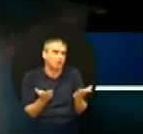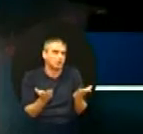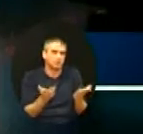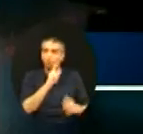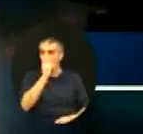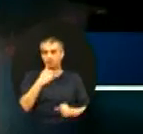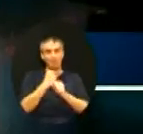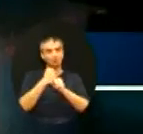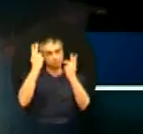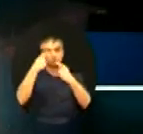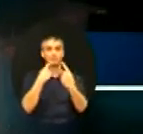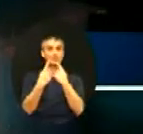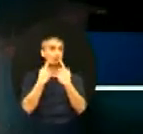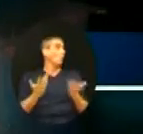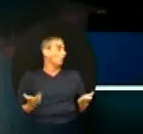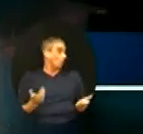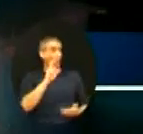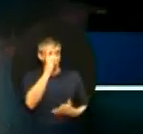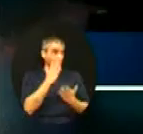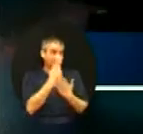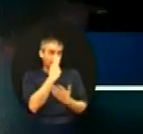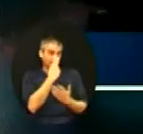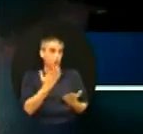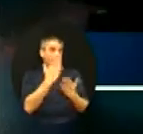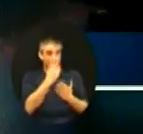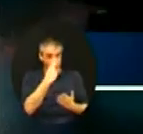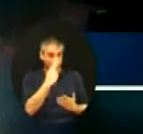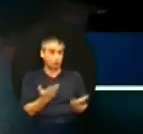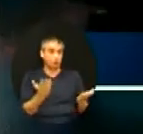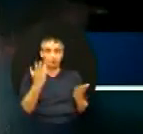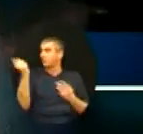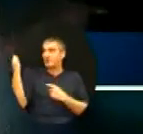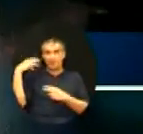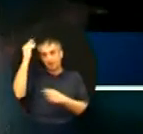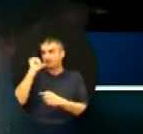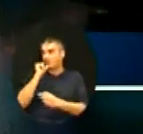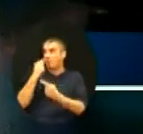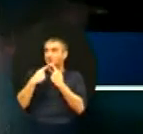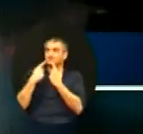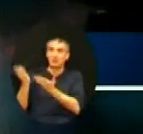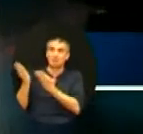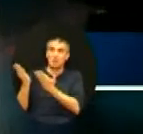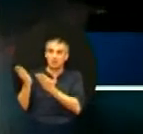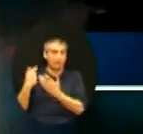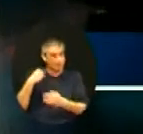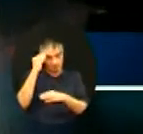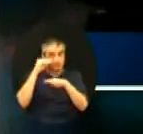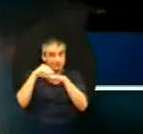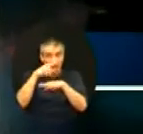להגיע להסדר במסע ומתן. אולי, וניסו את זה. הפלסטינים לא רוצים את זה. אני מזכיר